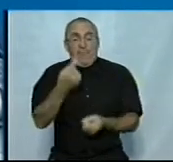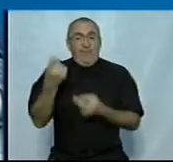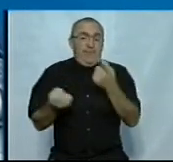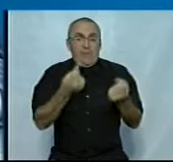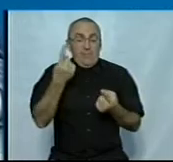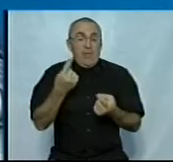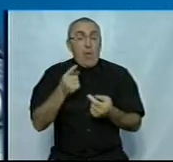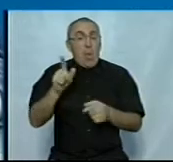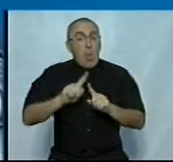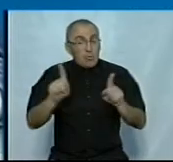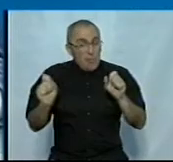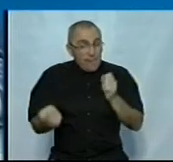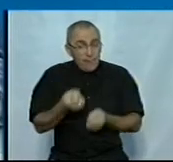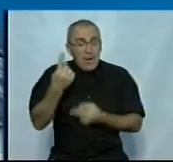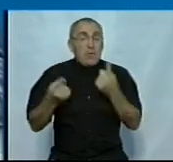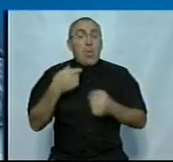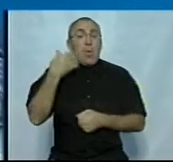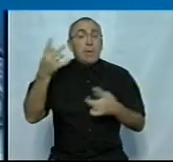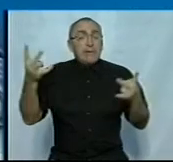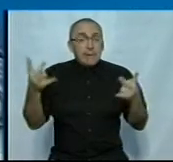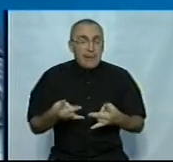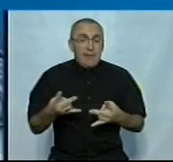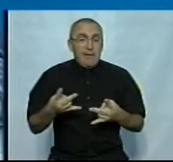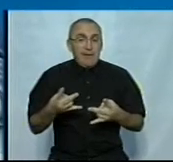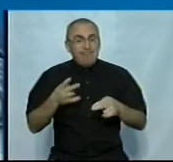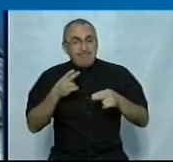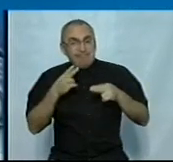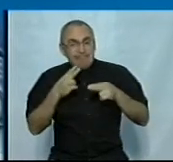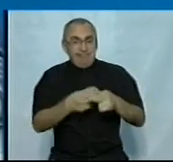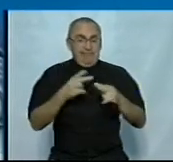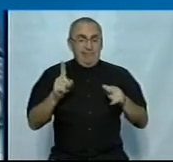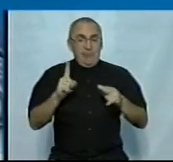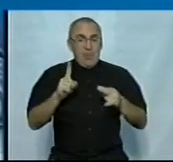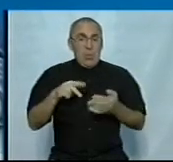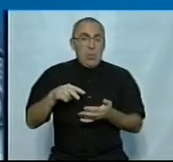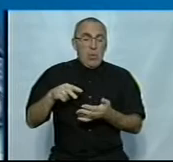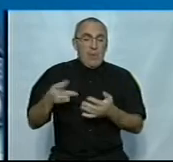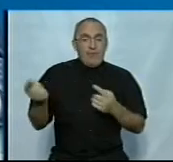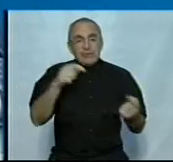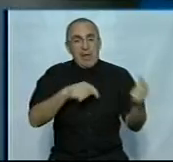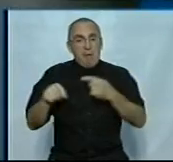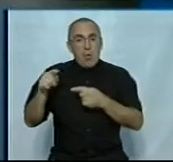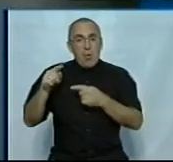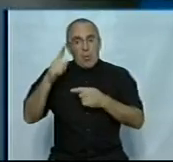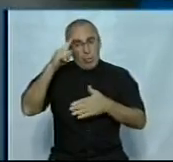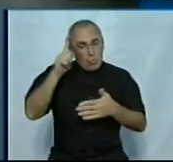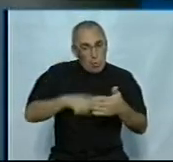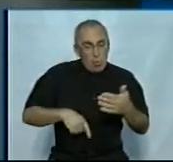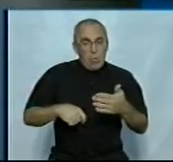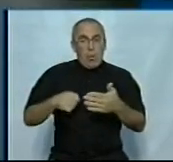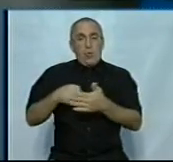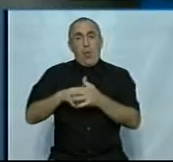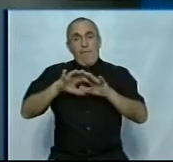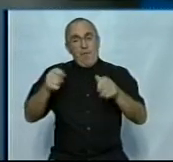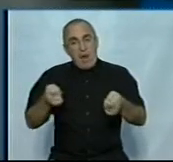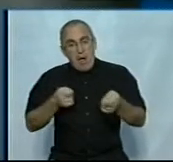вони виникають тоді, коли треба підірвати якісь устої взаємної довіри. Довіри до влади, довіри